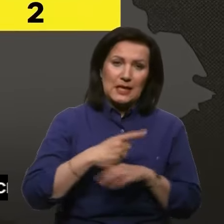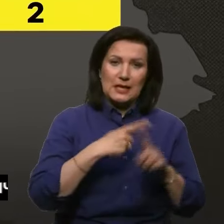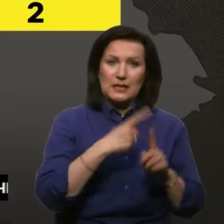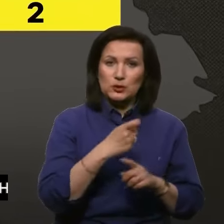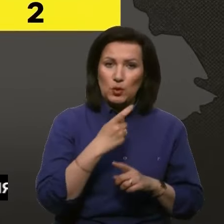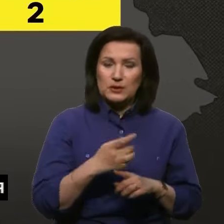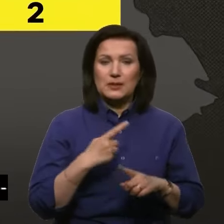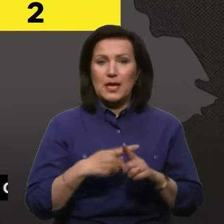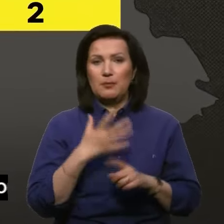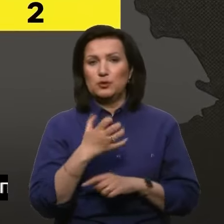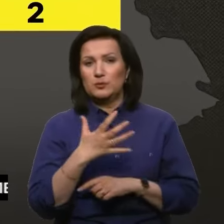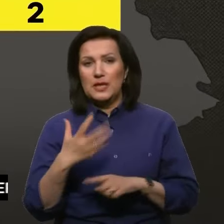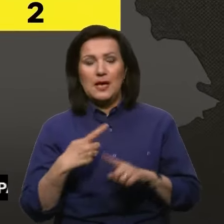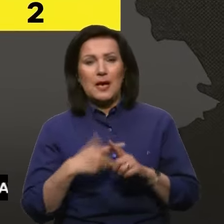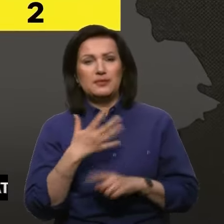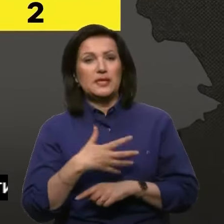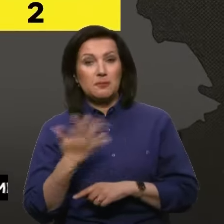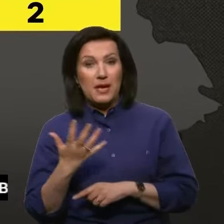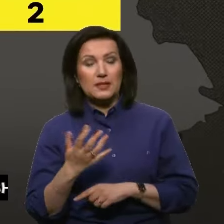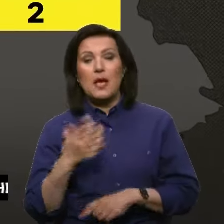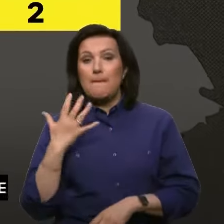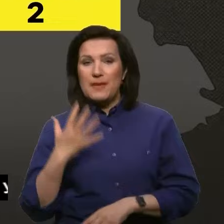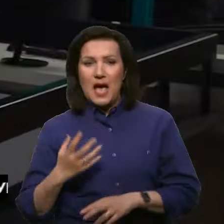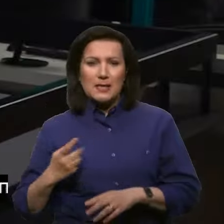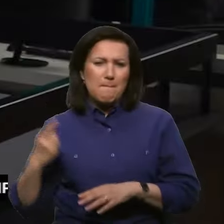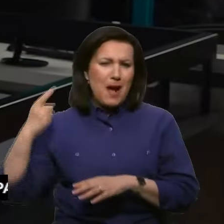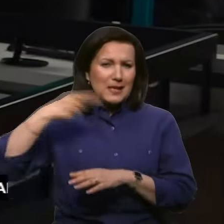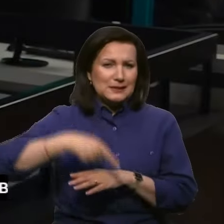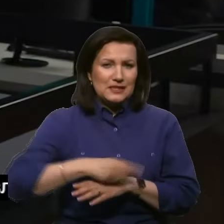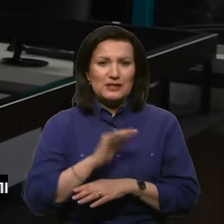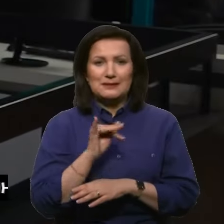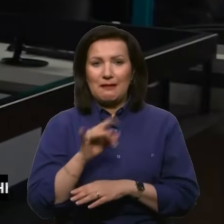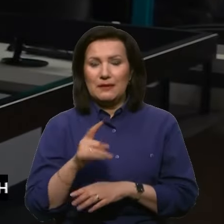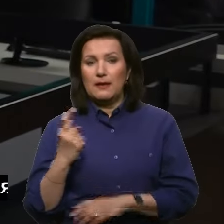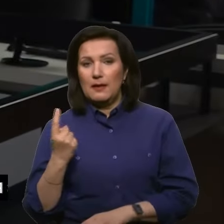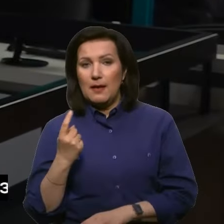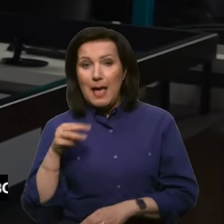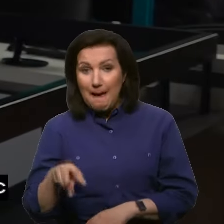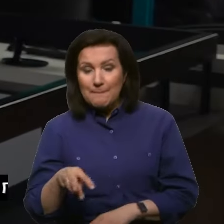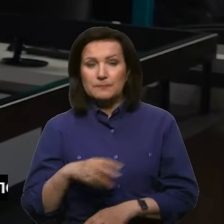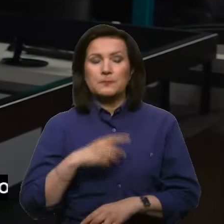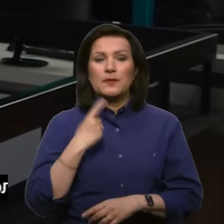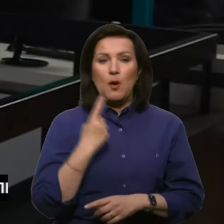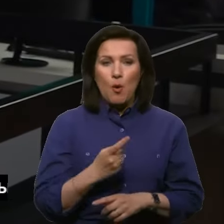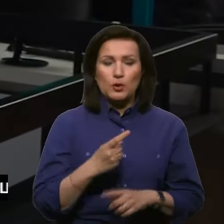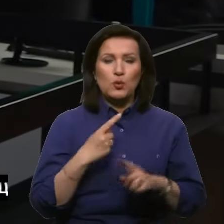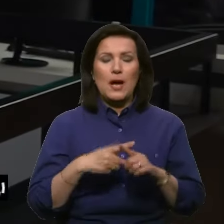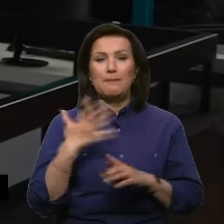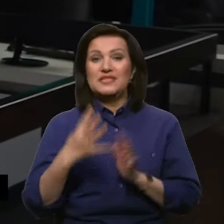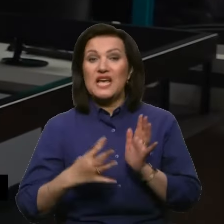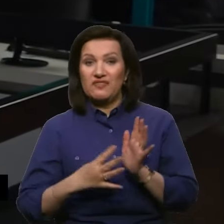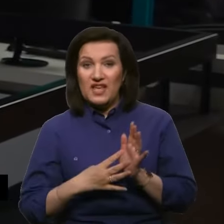Х-101, Х-555, Х-55, 5 балістичних ракет «Іскандер-М», одну керовану авіаційну ракету